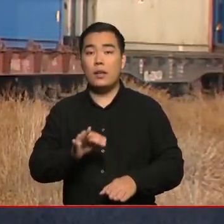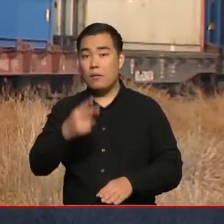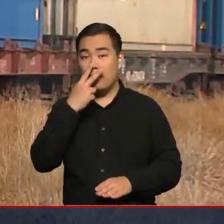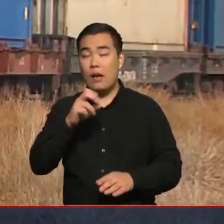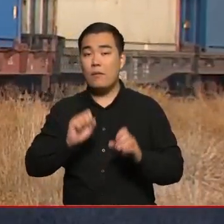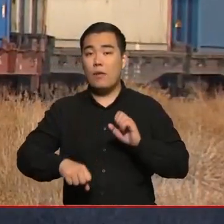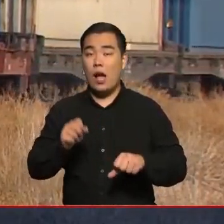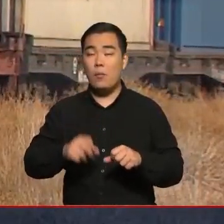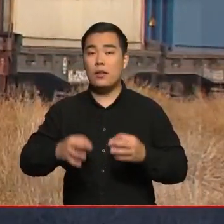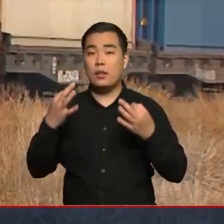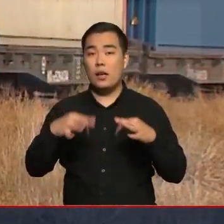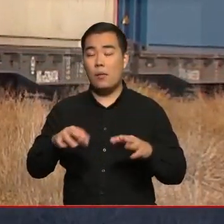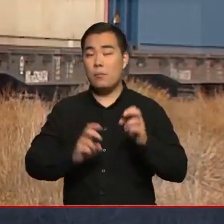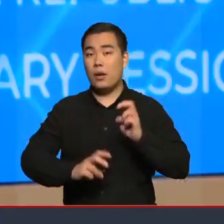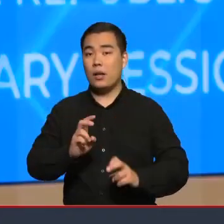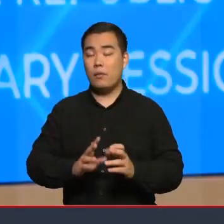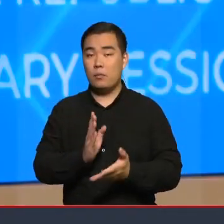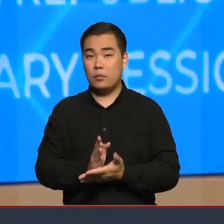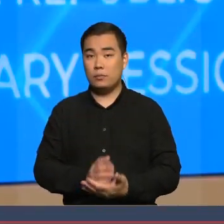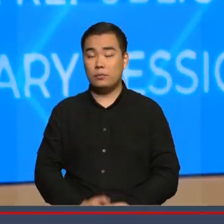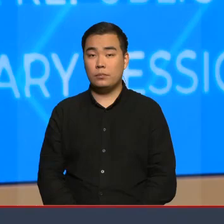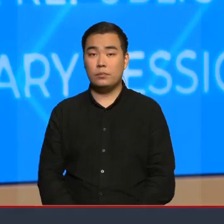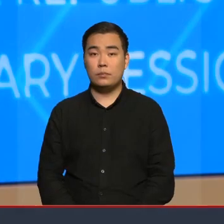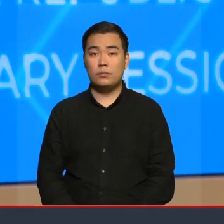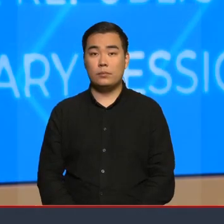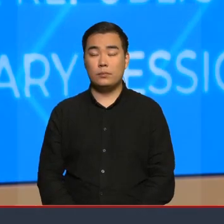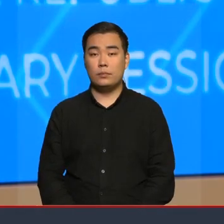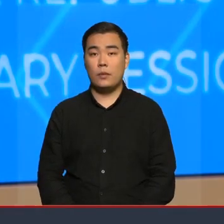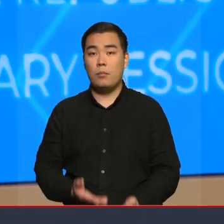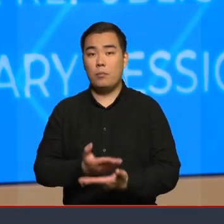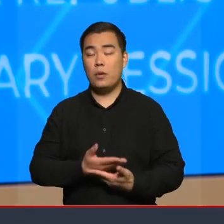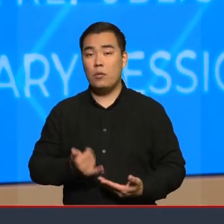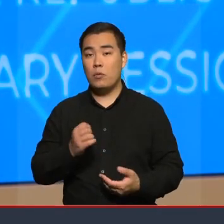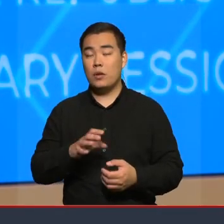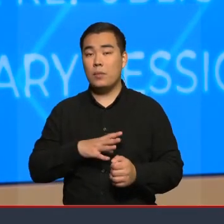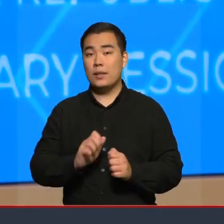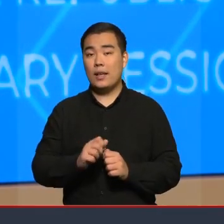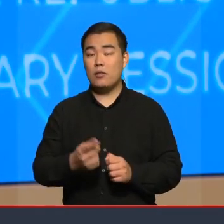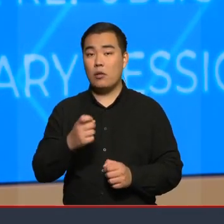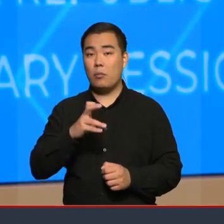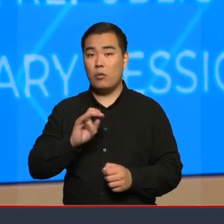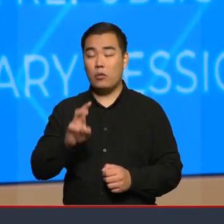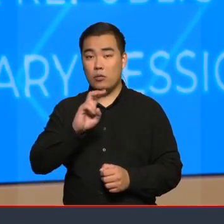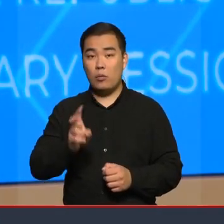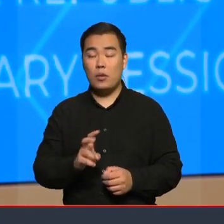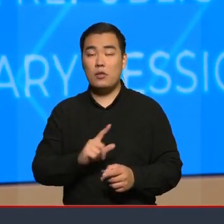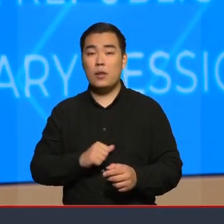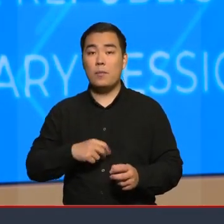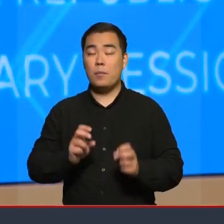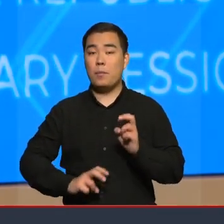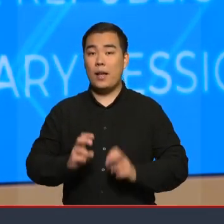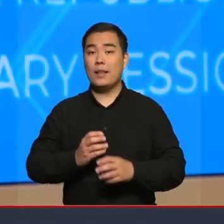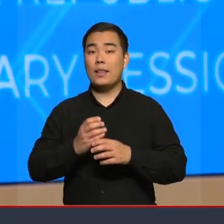потенциал в локализации производства мы уже инвестировали 100 млн долларов в производства